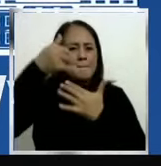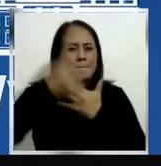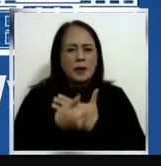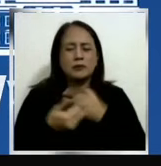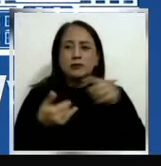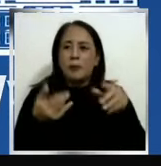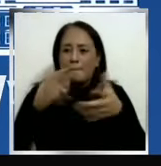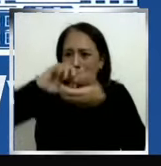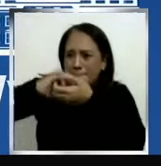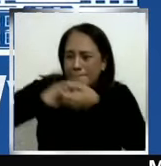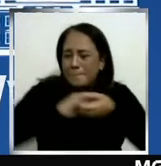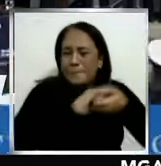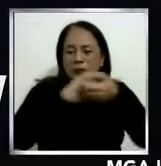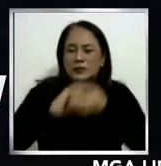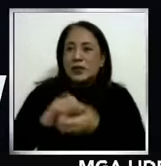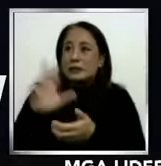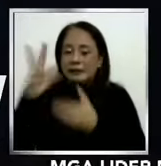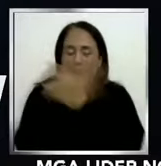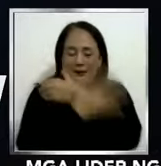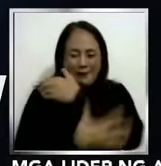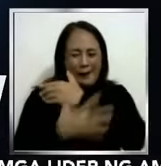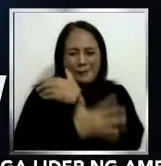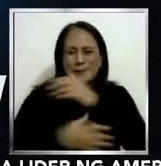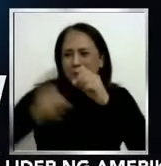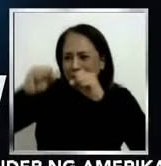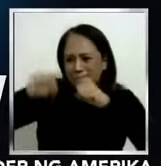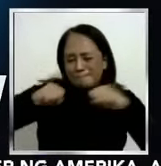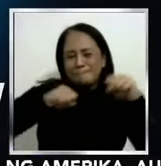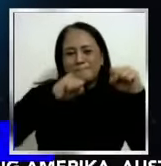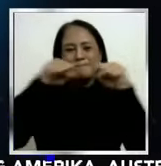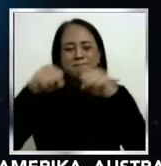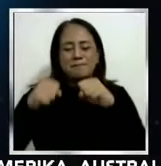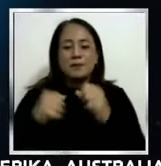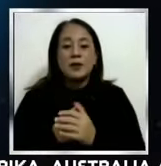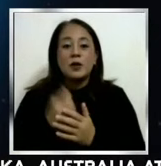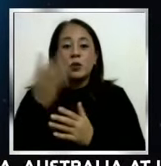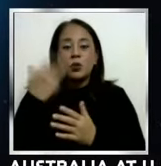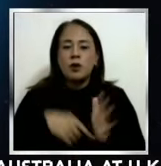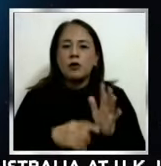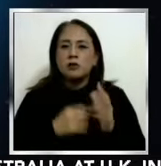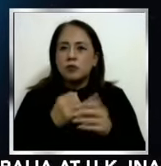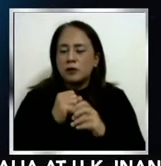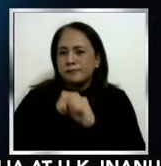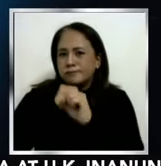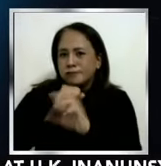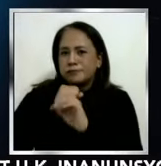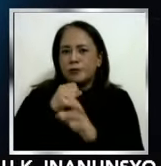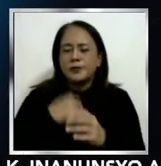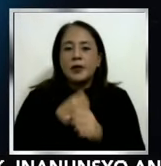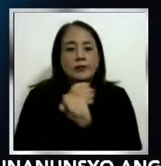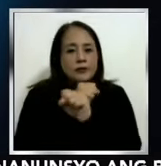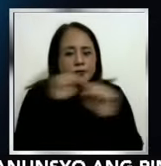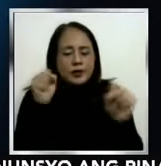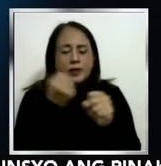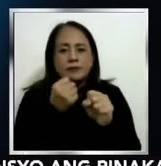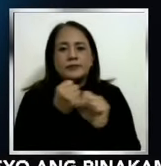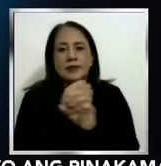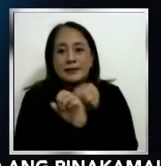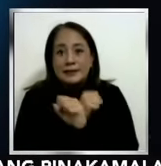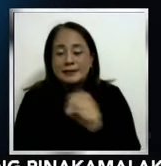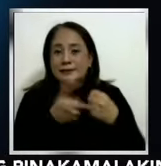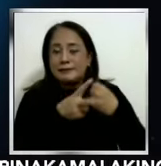o Trilateral Agreement, ang kasunduang magsusulong daw ng malaya, ligtas at matatag